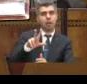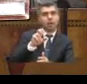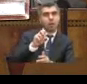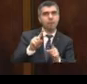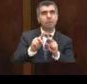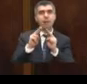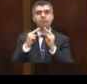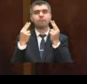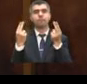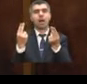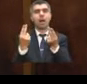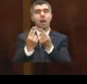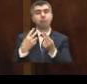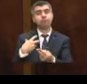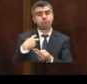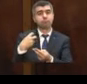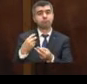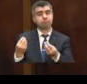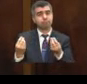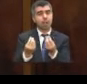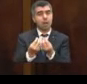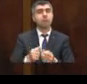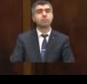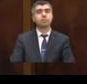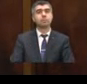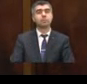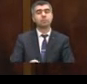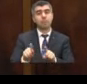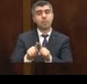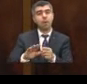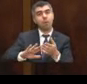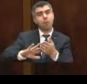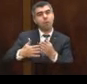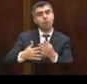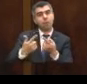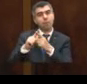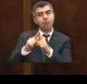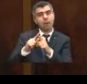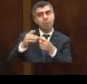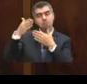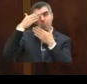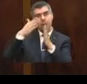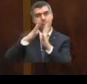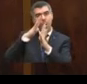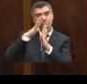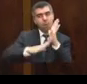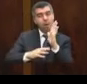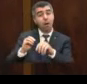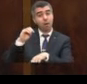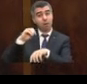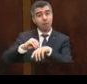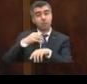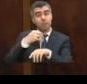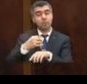العالم وحتى الغنية منها، فإن إيماننا الدائم بالعبقرية المغربية وبإمكان المغربي تؤكد مرة أخرى